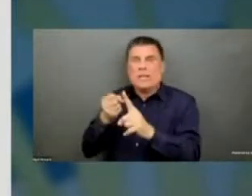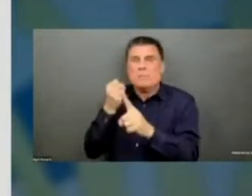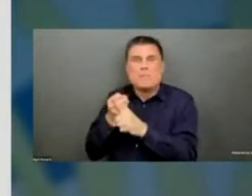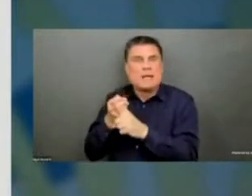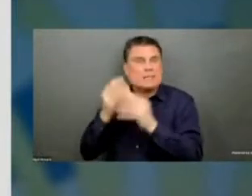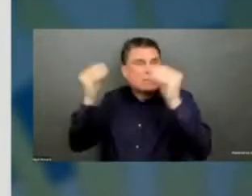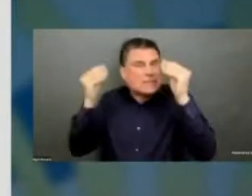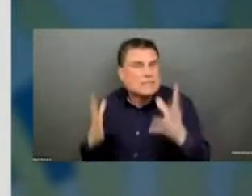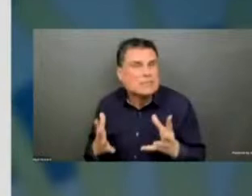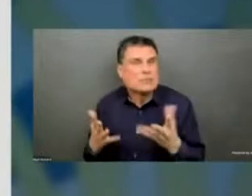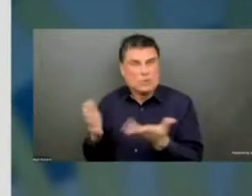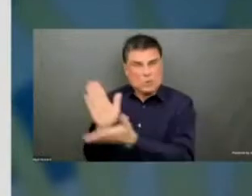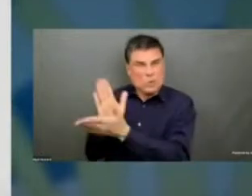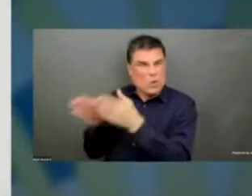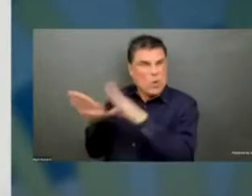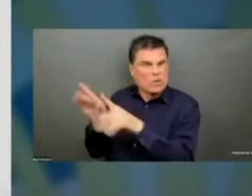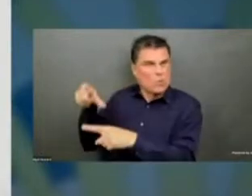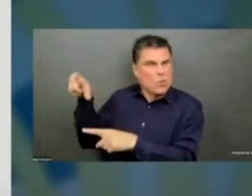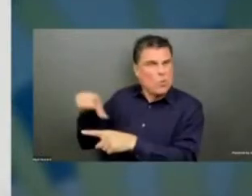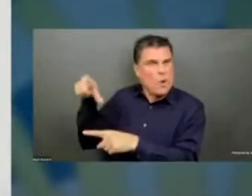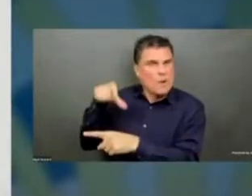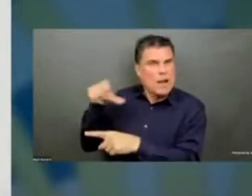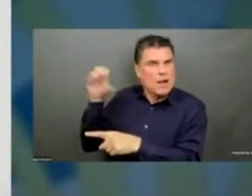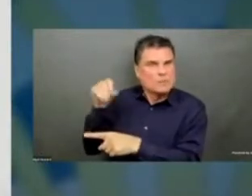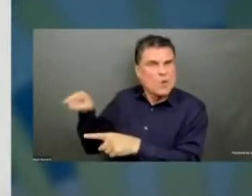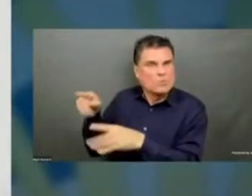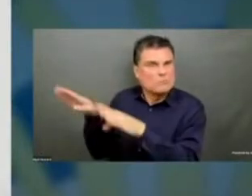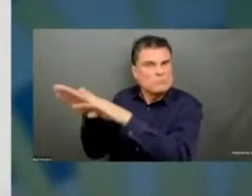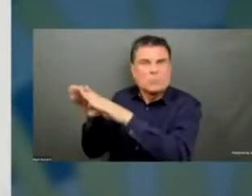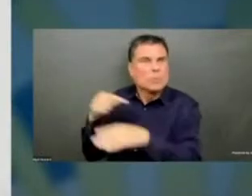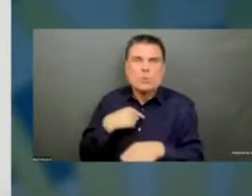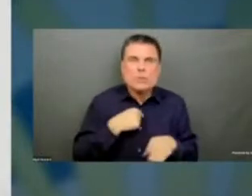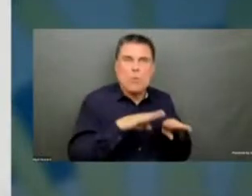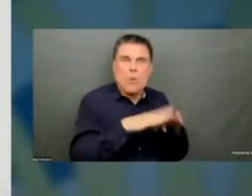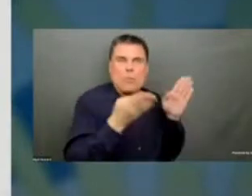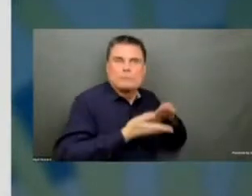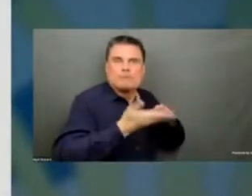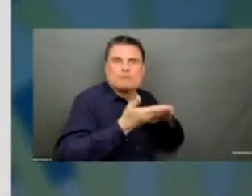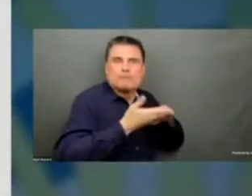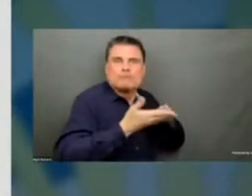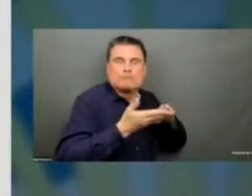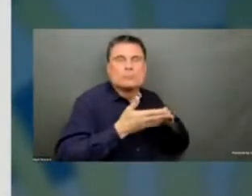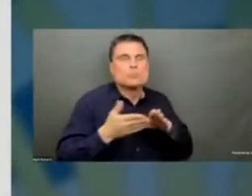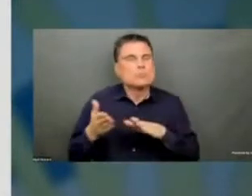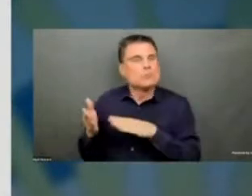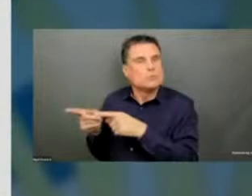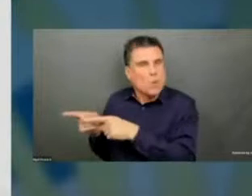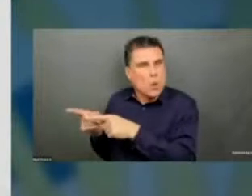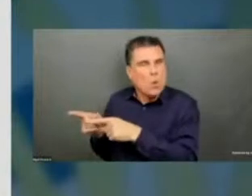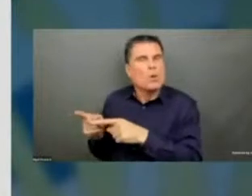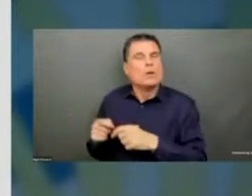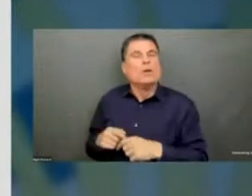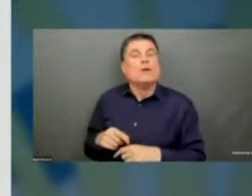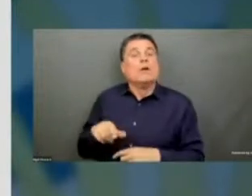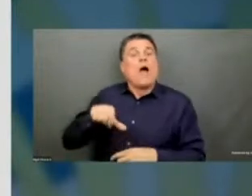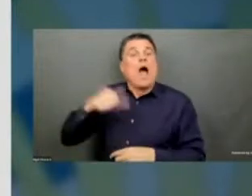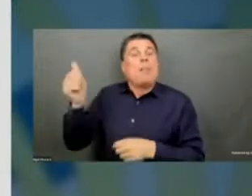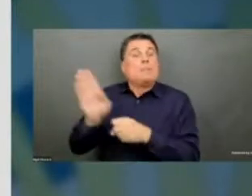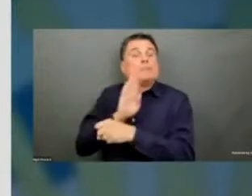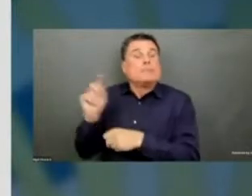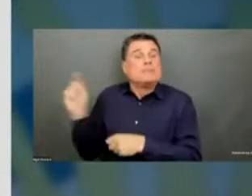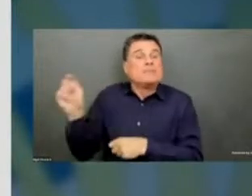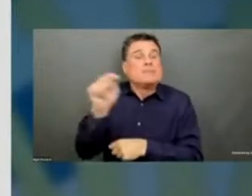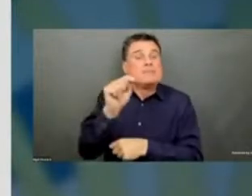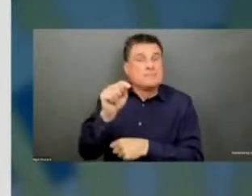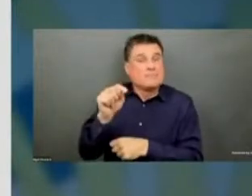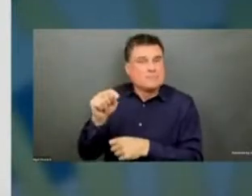们没有开学校，那么所以我们把重启学校呢作为重点之重这个也是能够使得